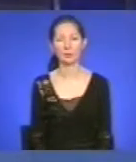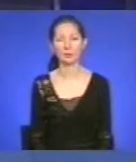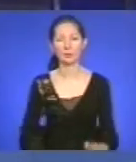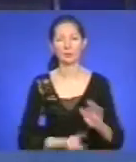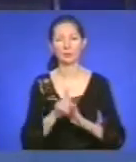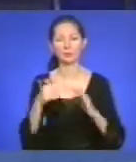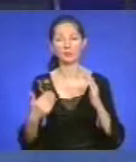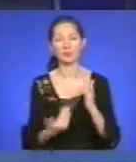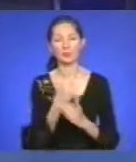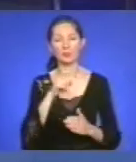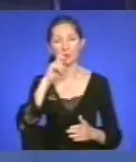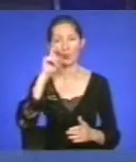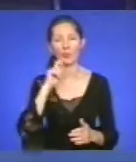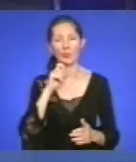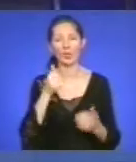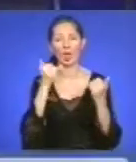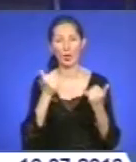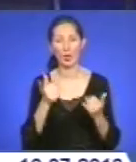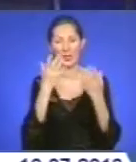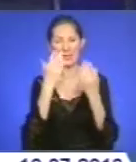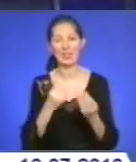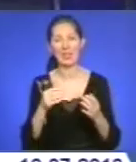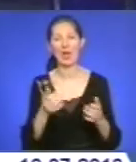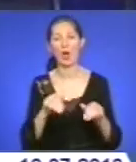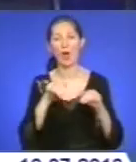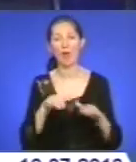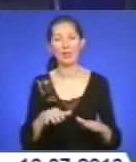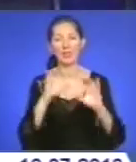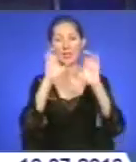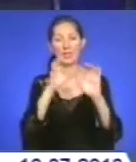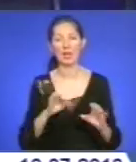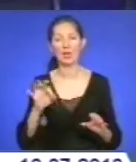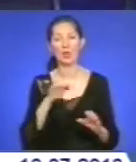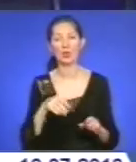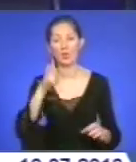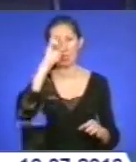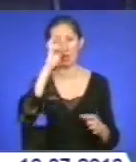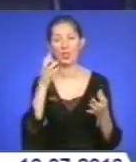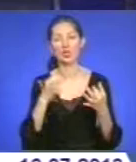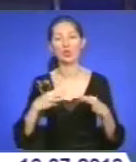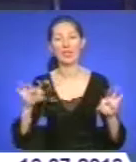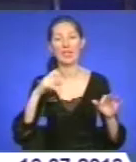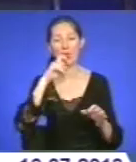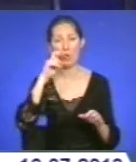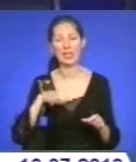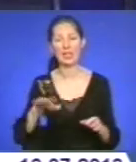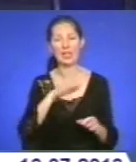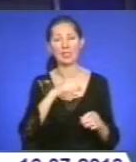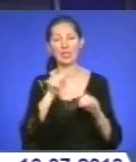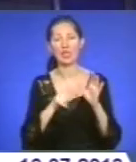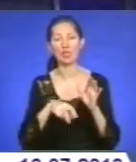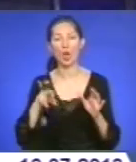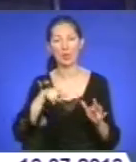Спочатку до вістей з України. Сьогодні день ухвалення Декларації про державний суверенітет України.